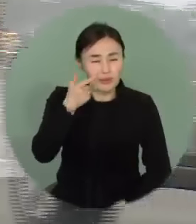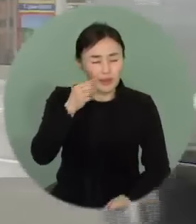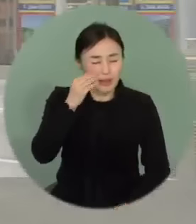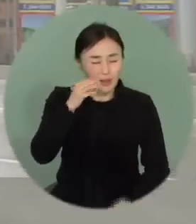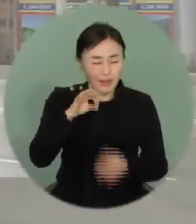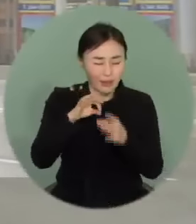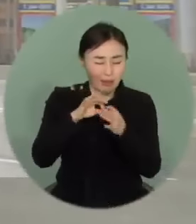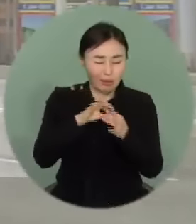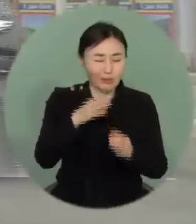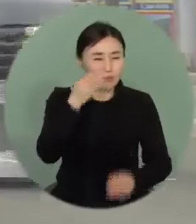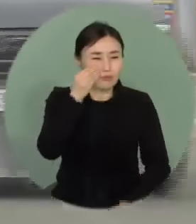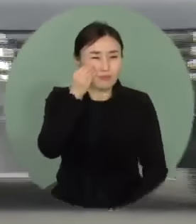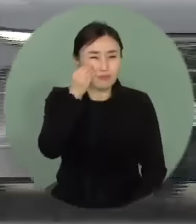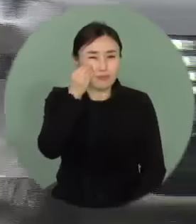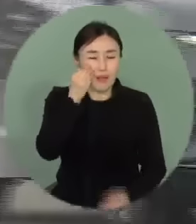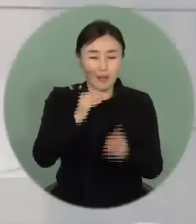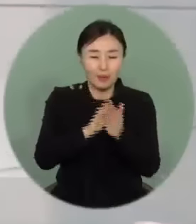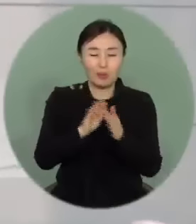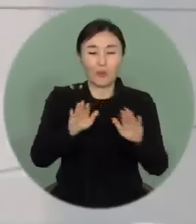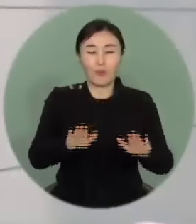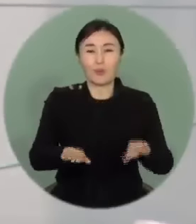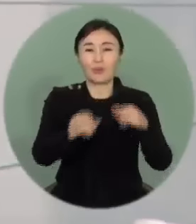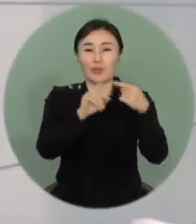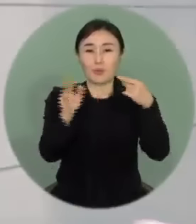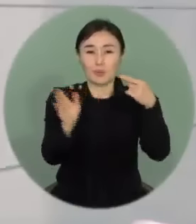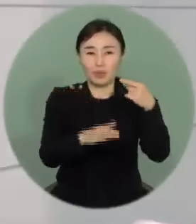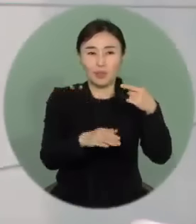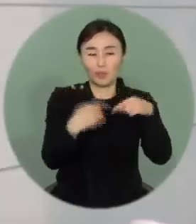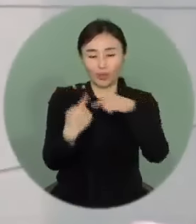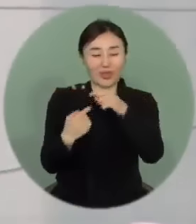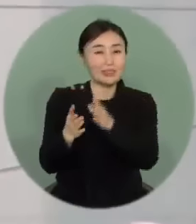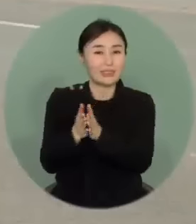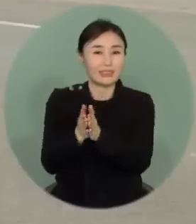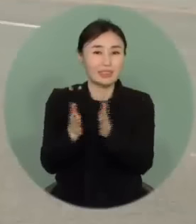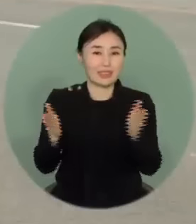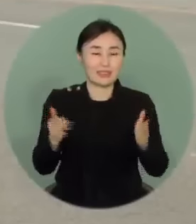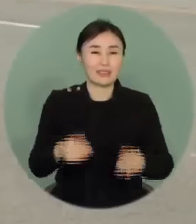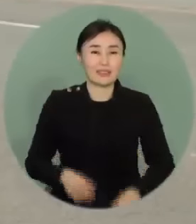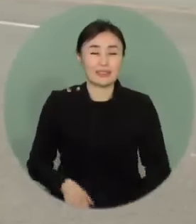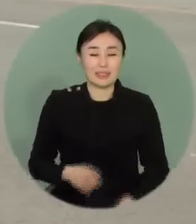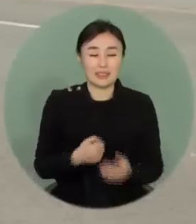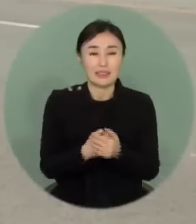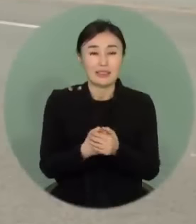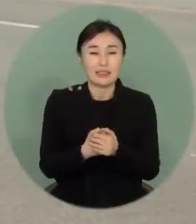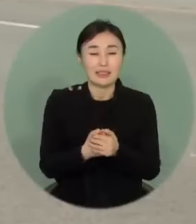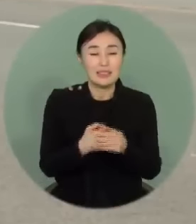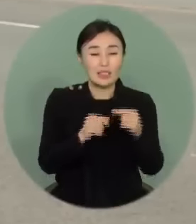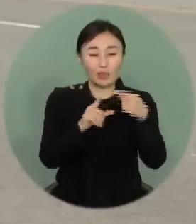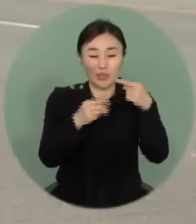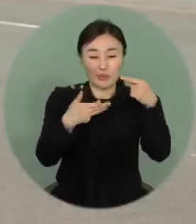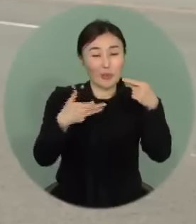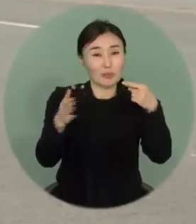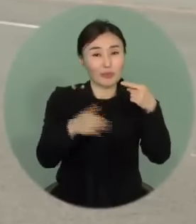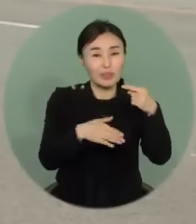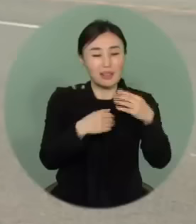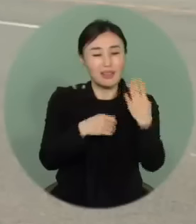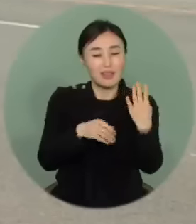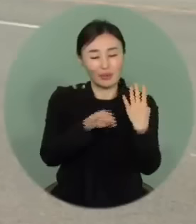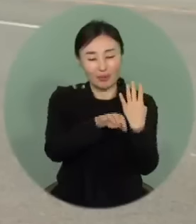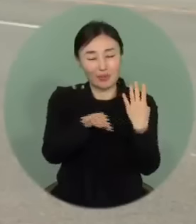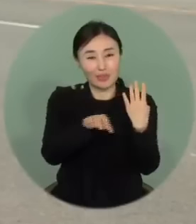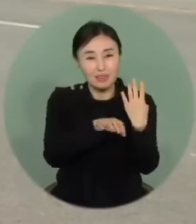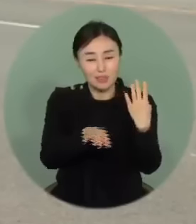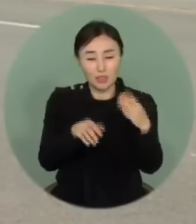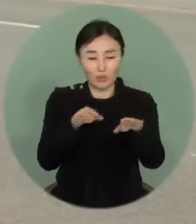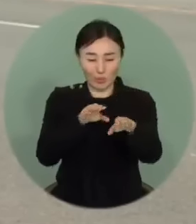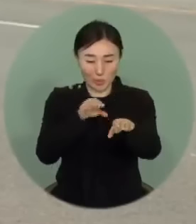기기는 운영되지 않았고 올해 1월에서야 가동에 들어갔습니다. 지난 18일부터 목포시내 네 곳에 설치돼 있던 후면